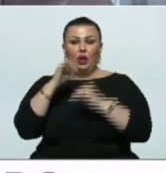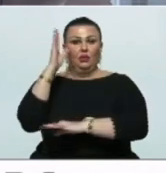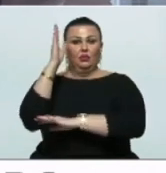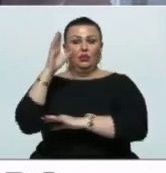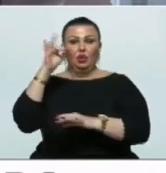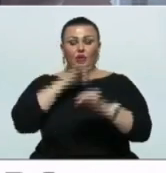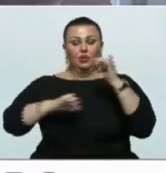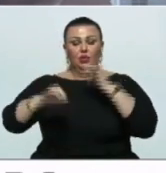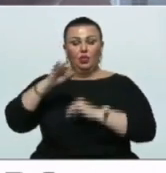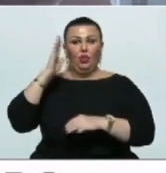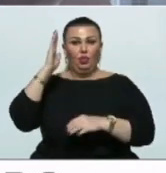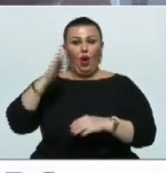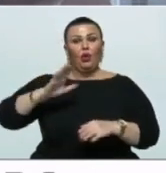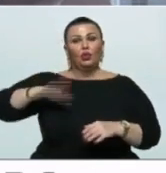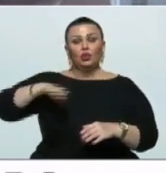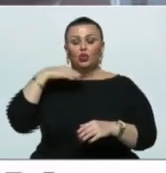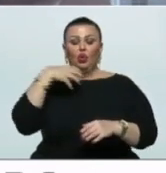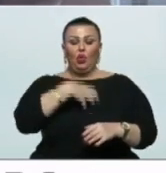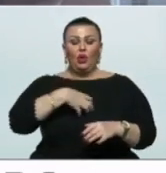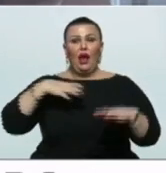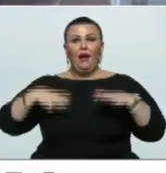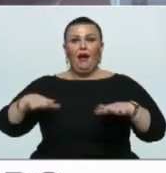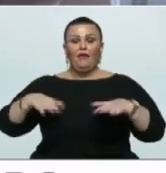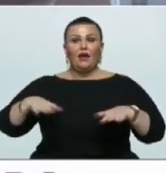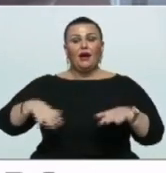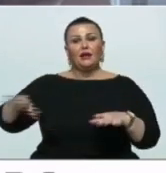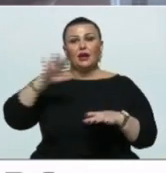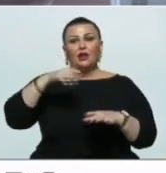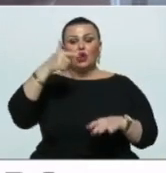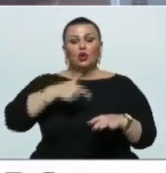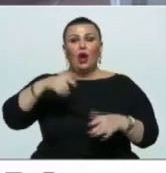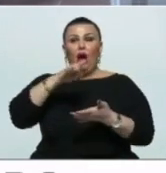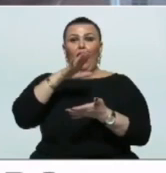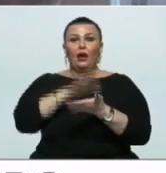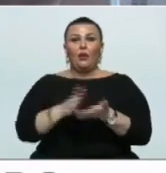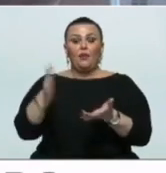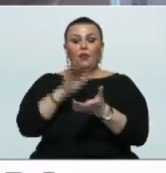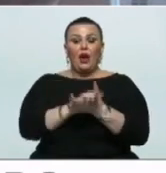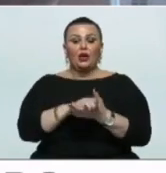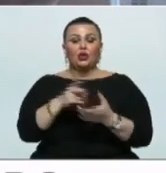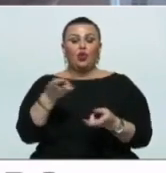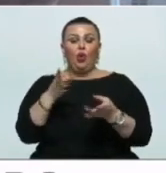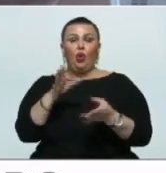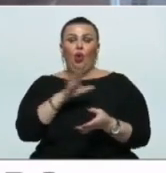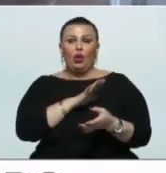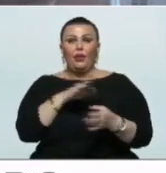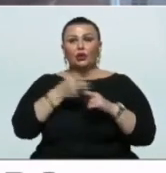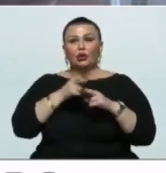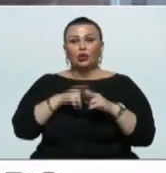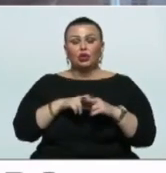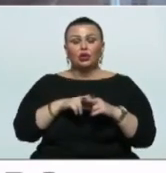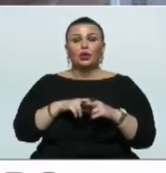Bu çok önemli çünkü Kafkaslar'da o coğrafyada kalıcı barışın olması için işte